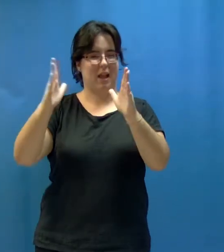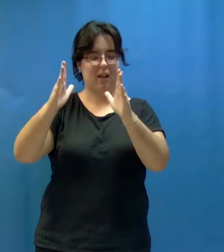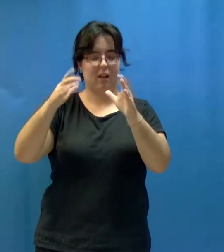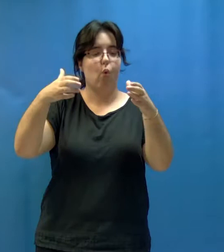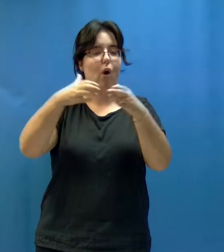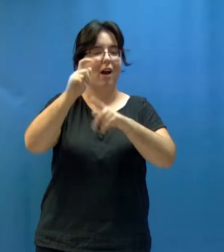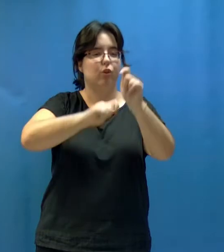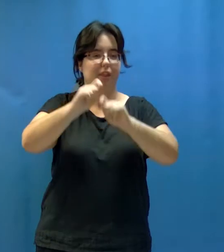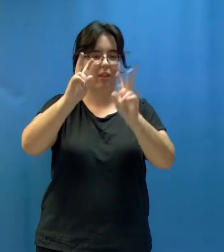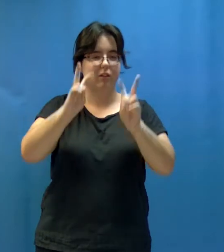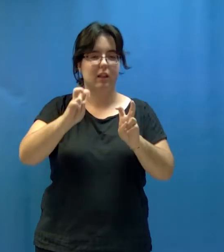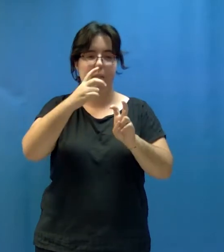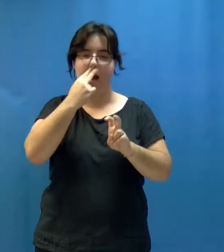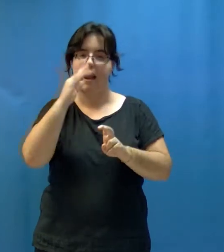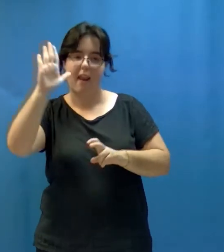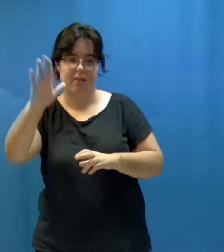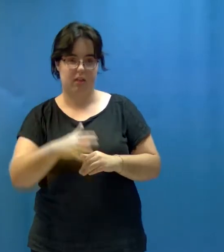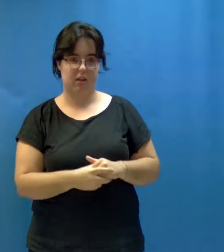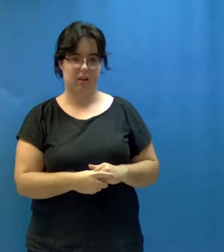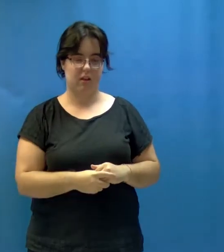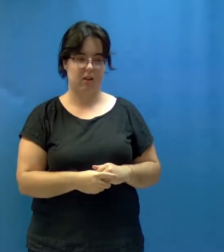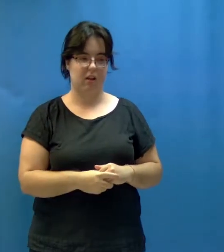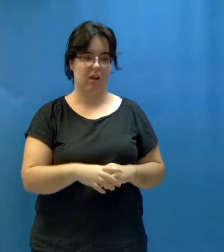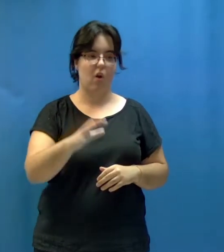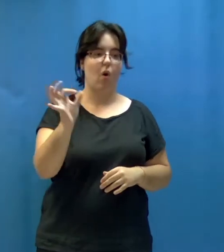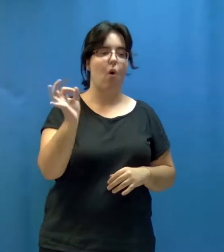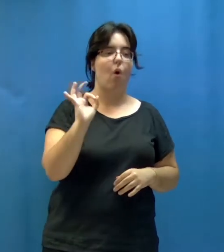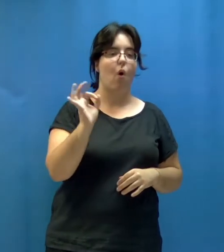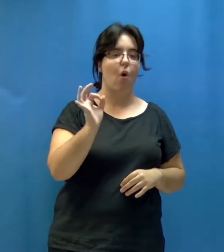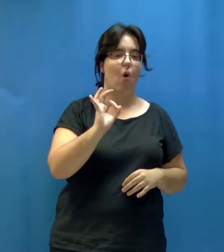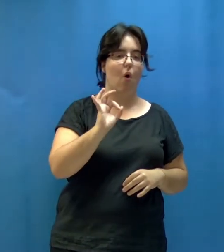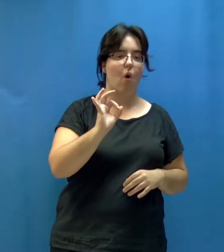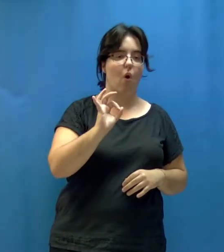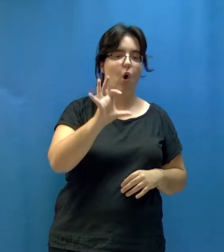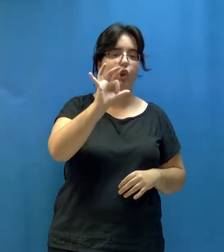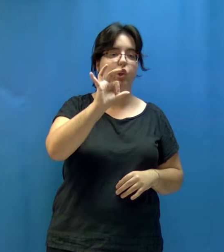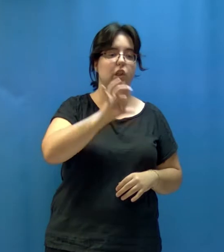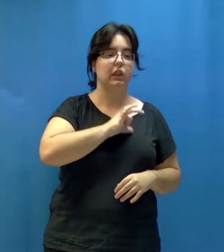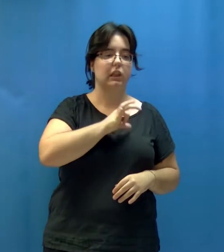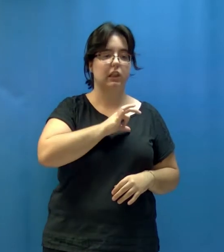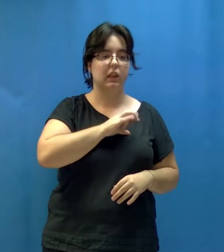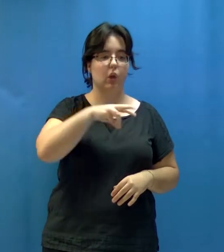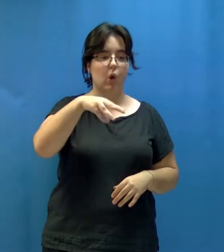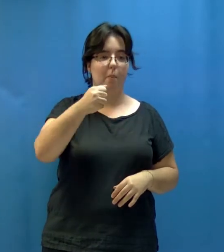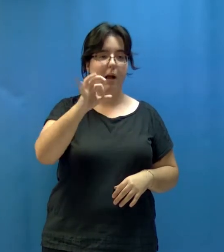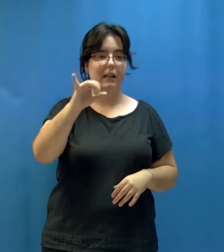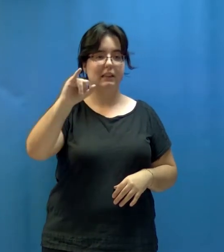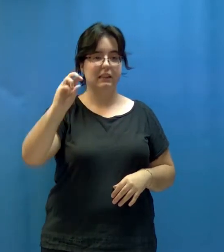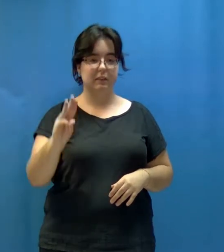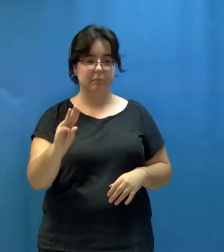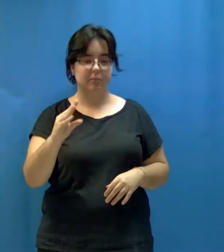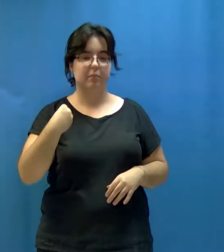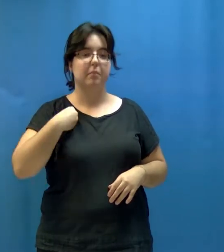suport el seu regidor. O per no parlar del senyor Massip, que també té unes estranyes aficions, com la de compartir